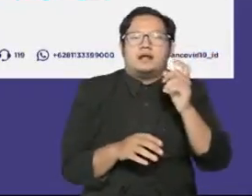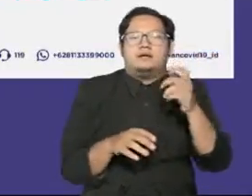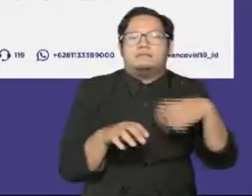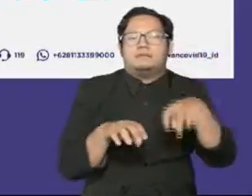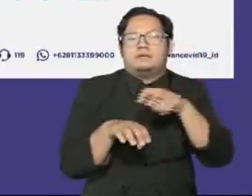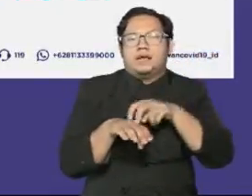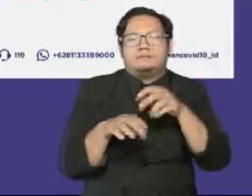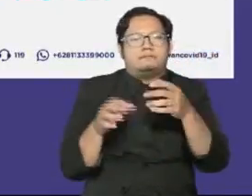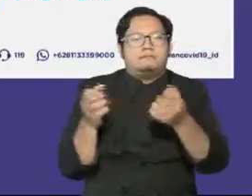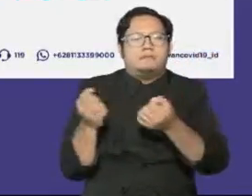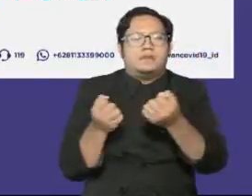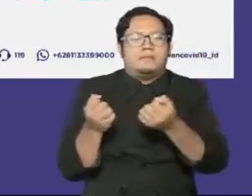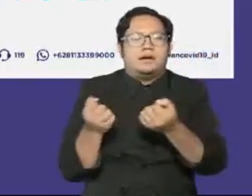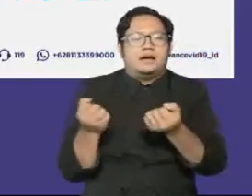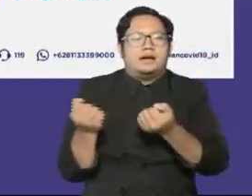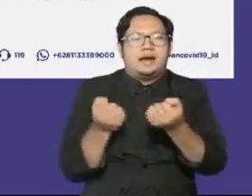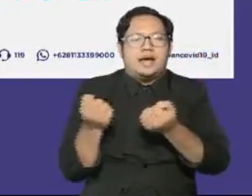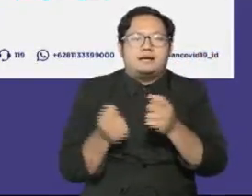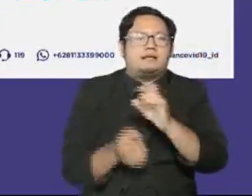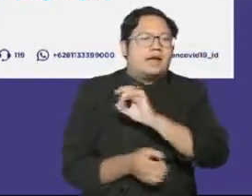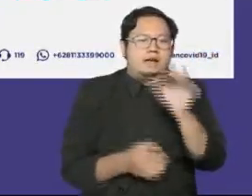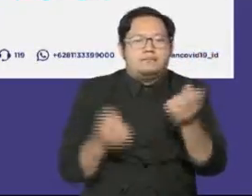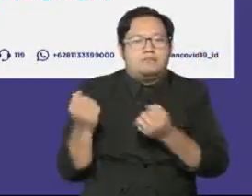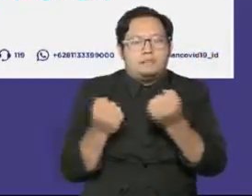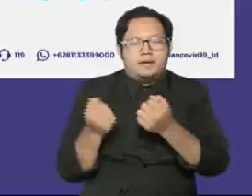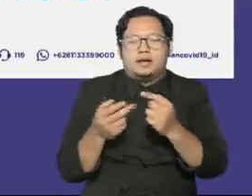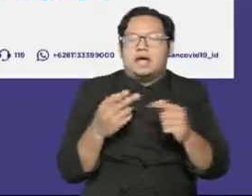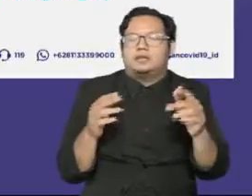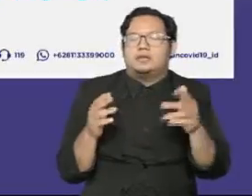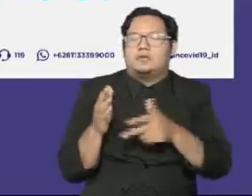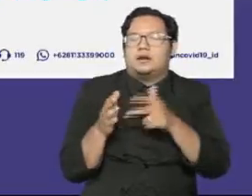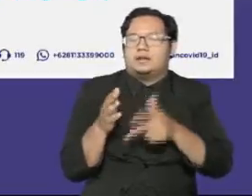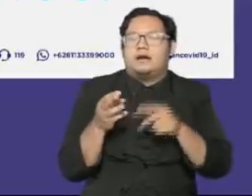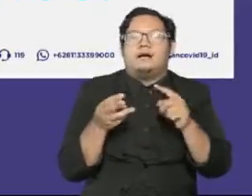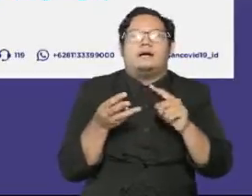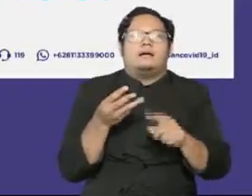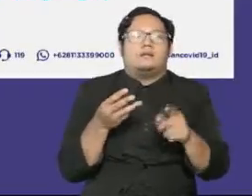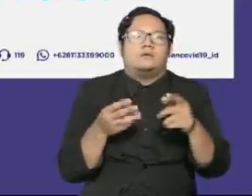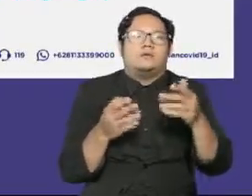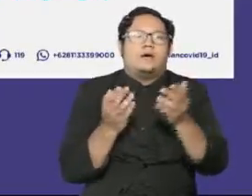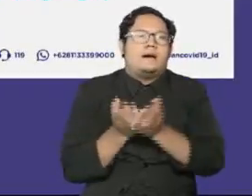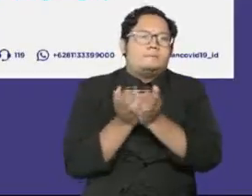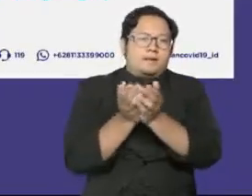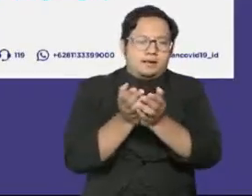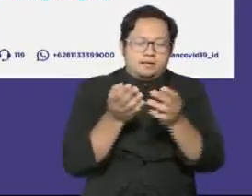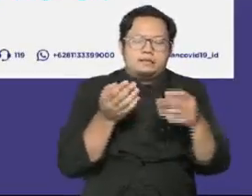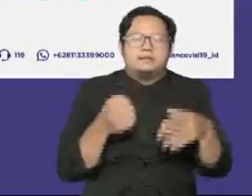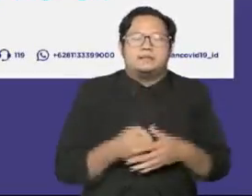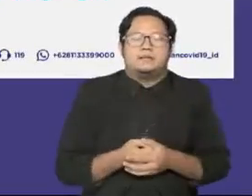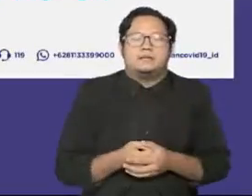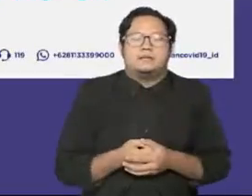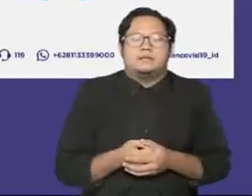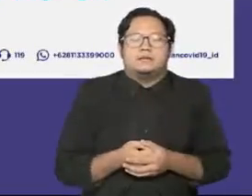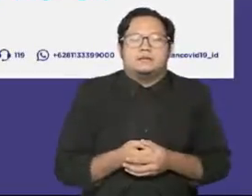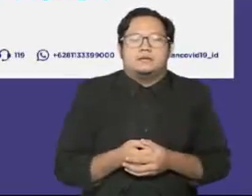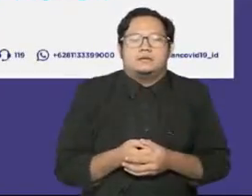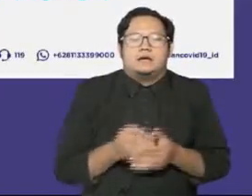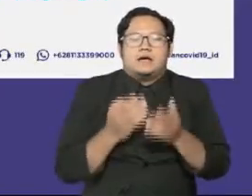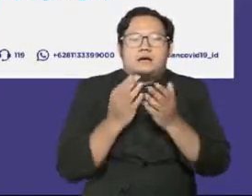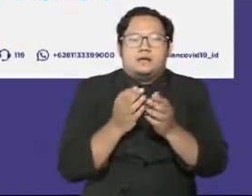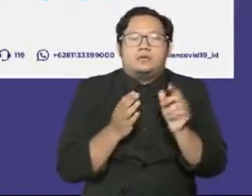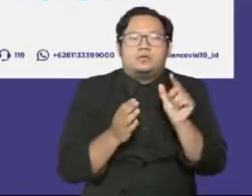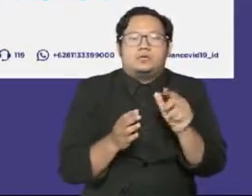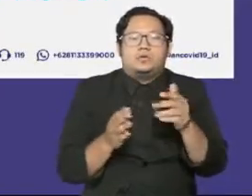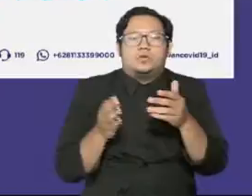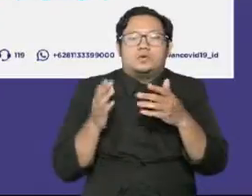darat kendaraan pribadi atau umum penyeberangan dan kereta api antarkota dari dan ke